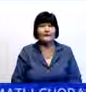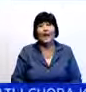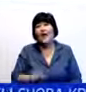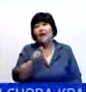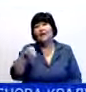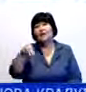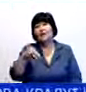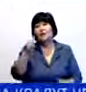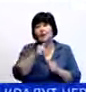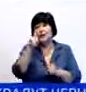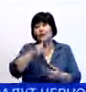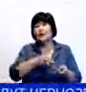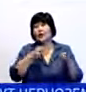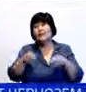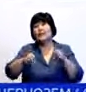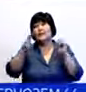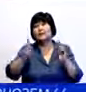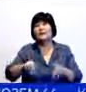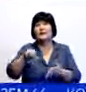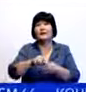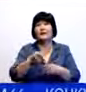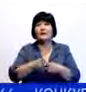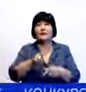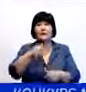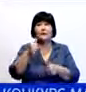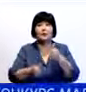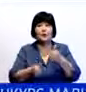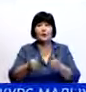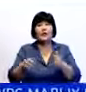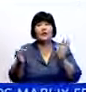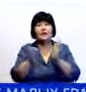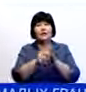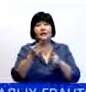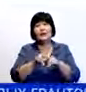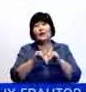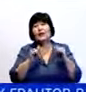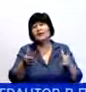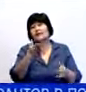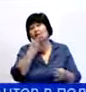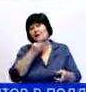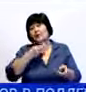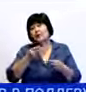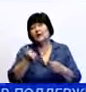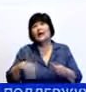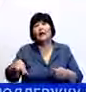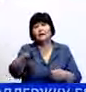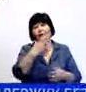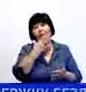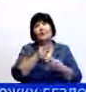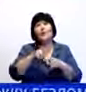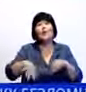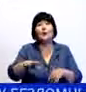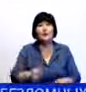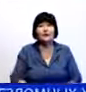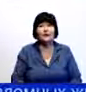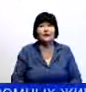Элизабет Турсунбаева ежегодно приезжает специально для участия в именном турнире, цель которого – развитие фигурного катания на малой родине. Я думаю,